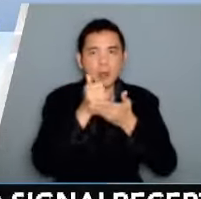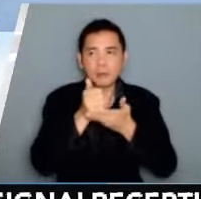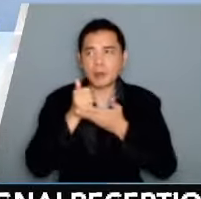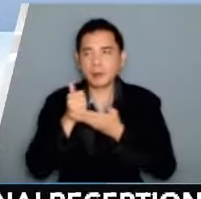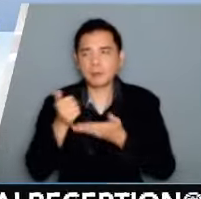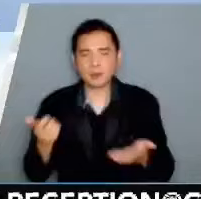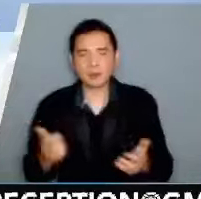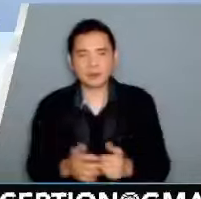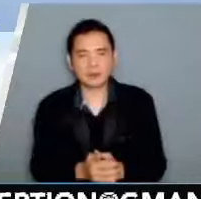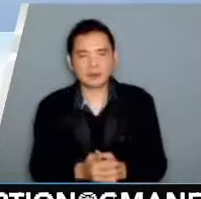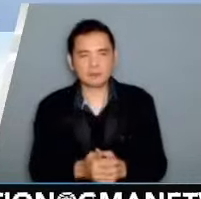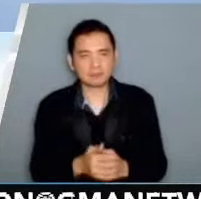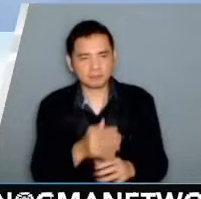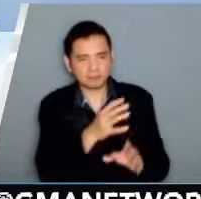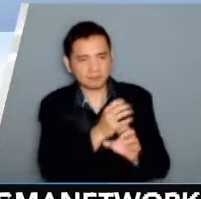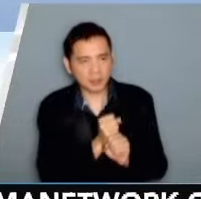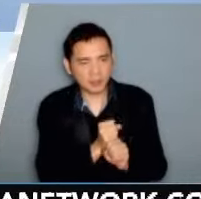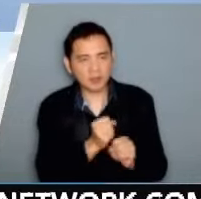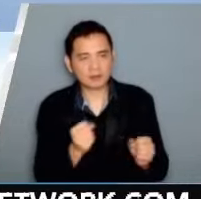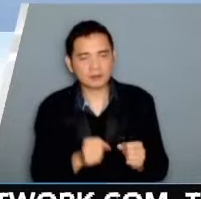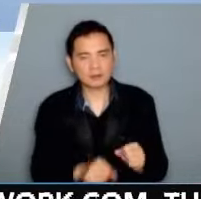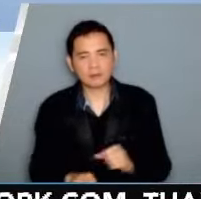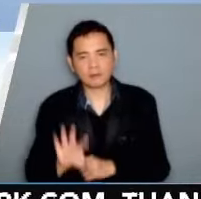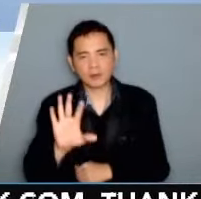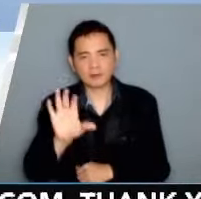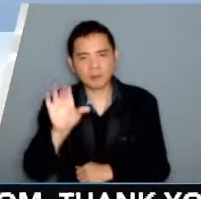suspect ang ninakaw ng 5 cellphone at isang wallet.